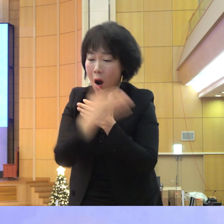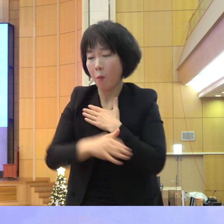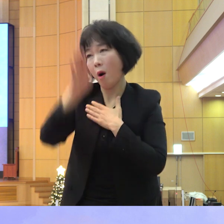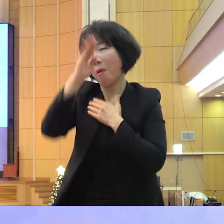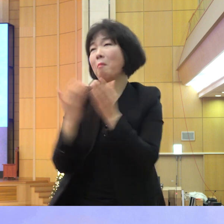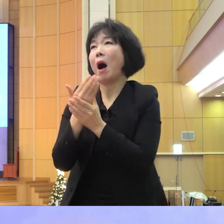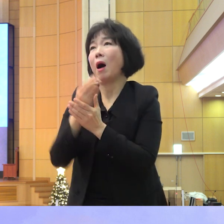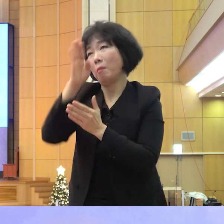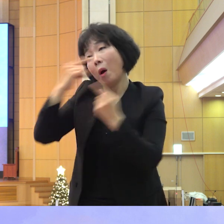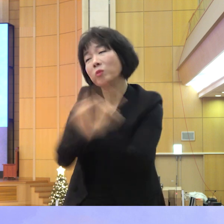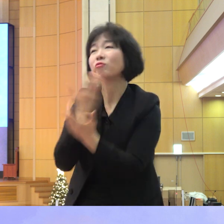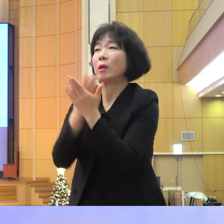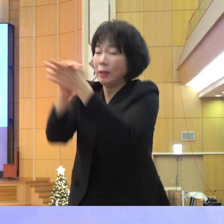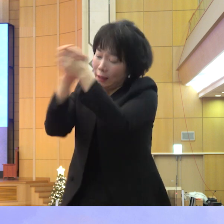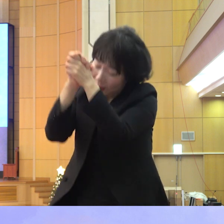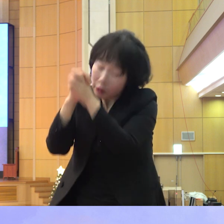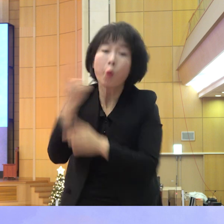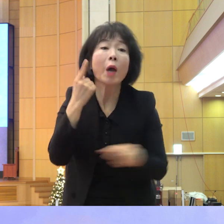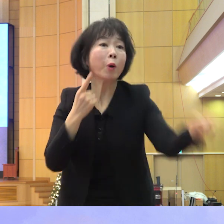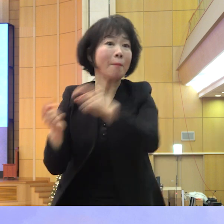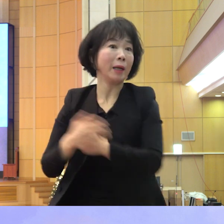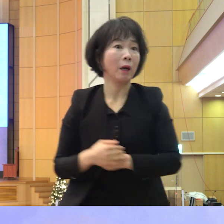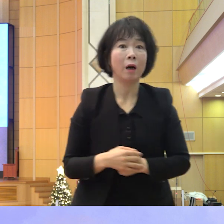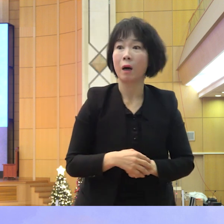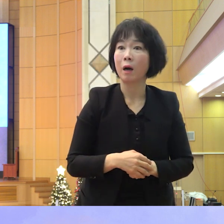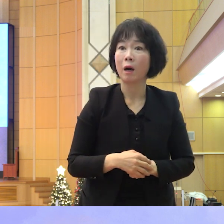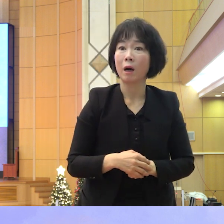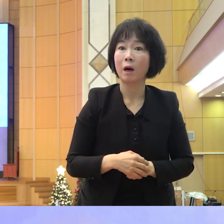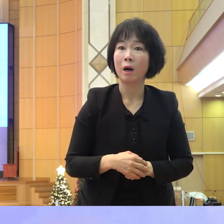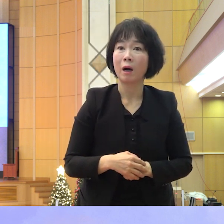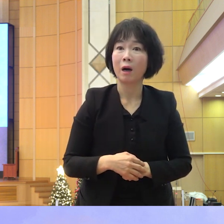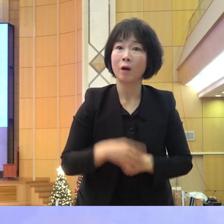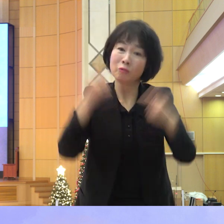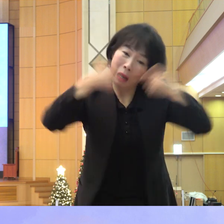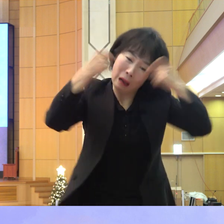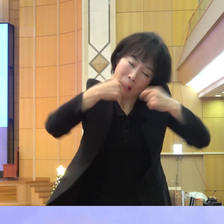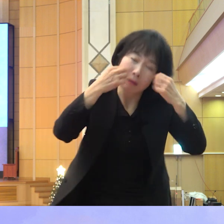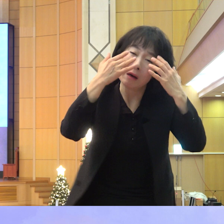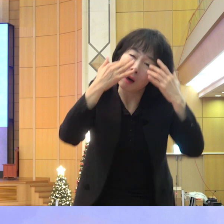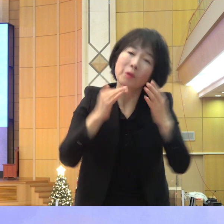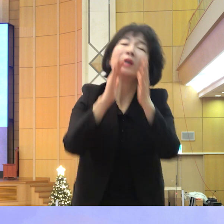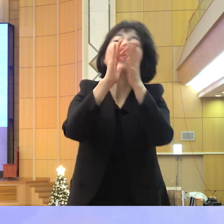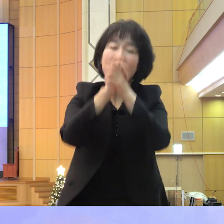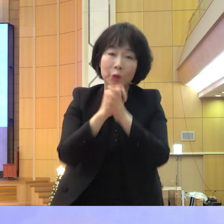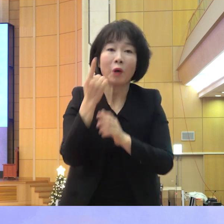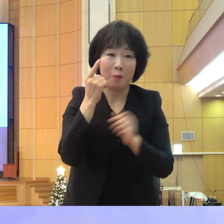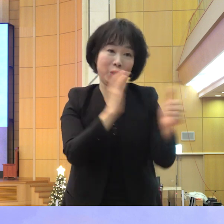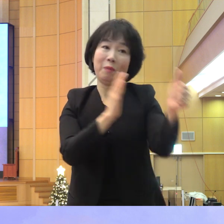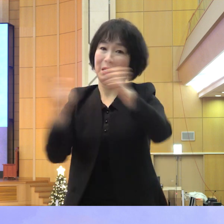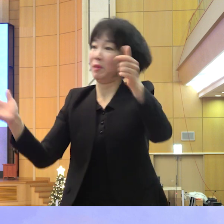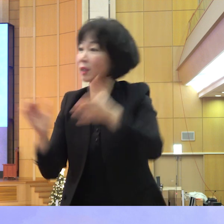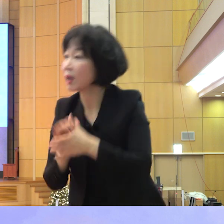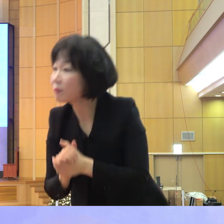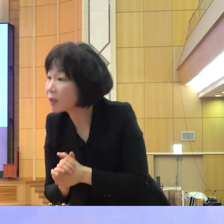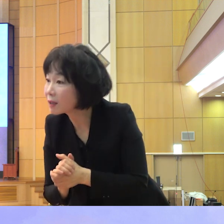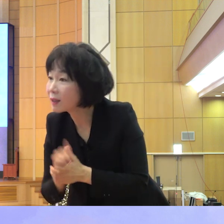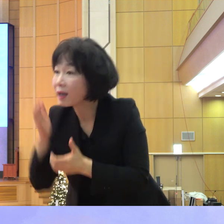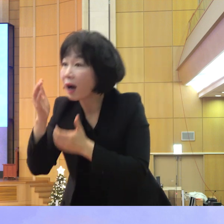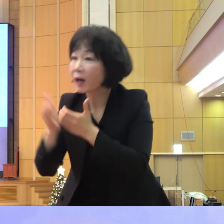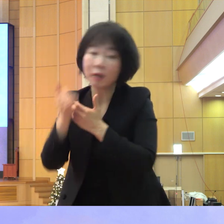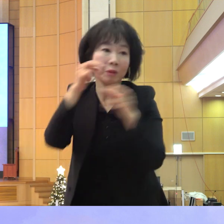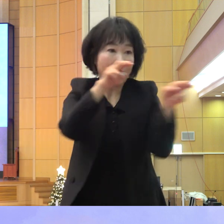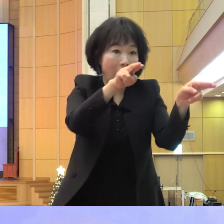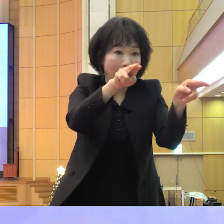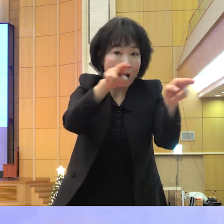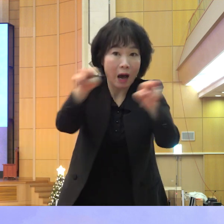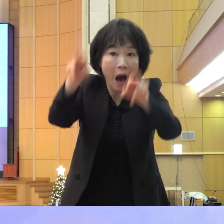육체의 질병을 치료해 주십시오 하고 히스기야 왕처럼 눈물로 기도하길 바랍니다. 하나님은 다 보고